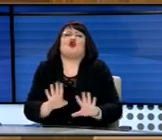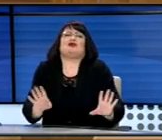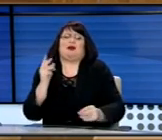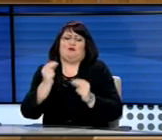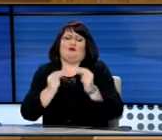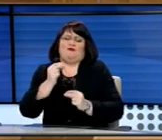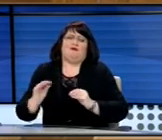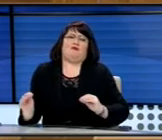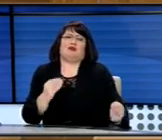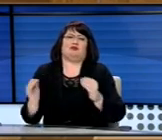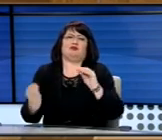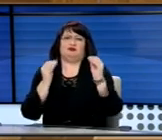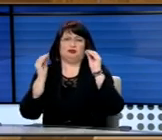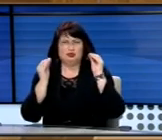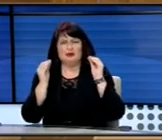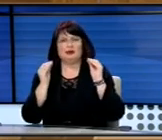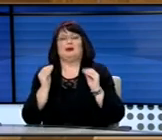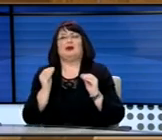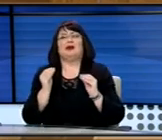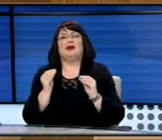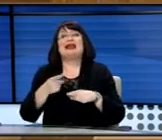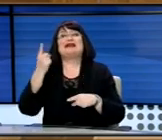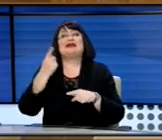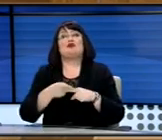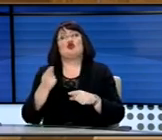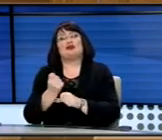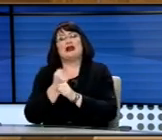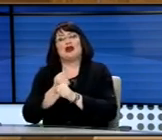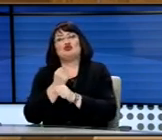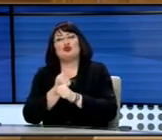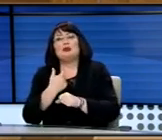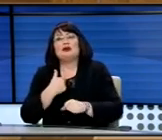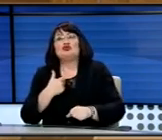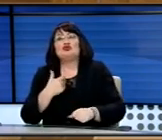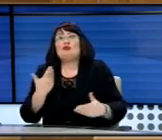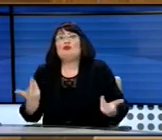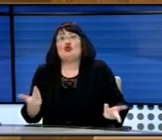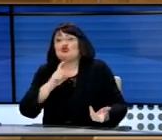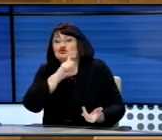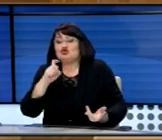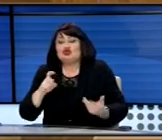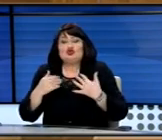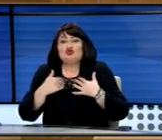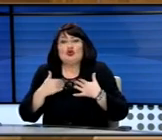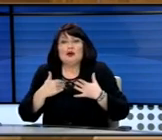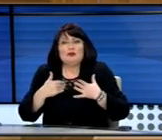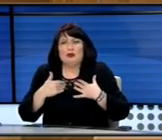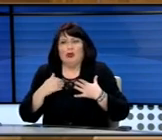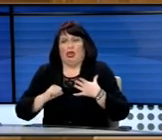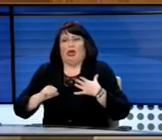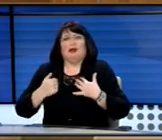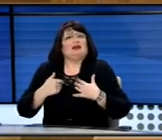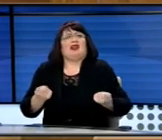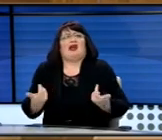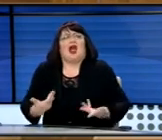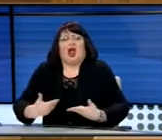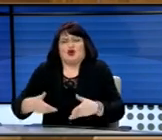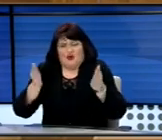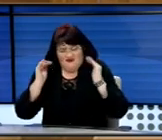Κυριολεκτικά, μόνο με τρόμο σκέφτεται ο μέσος εργαζόμενος πώς θα αλλάξει η ζωή του αν συνεχίσουμε στην ίδια πορεία. Πόσο,